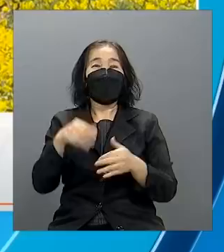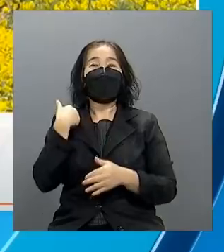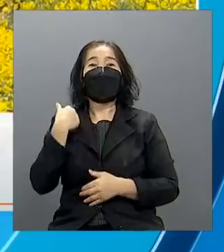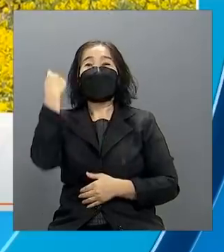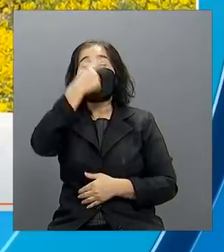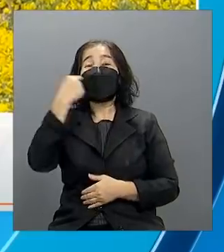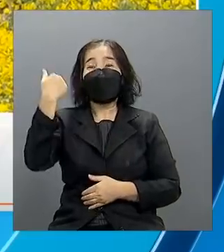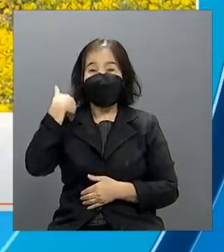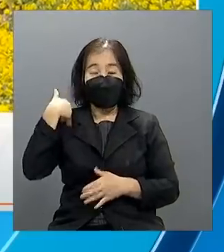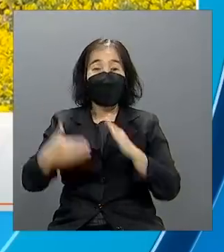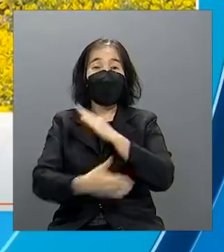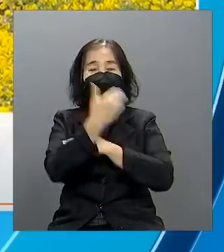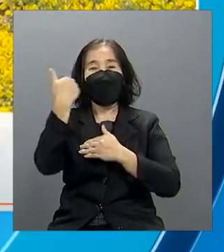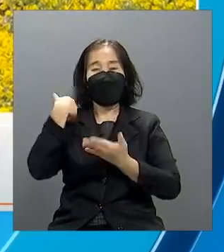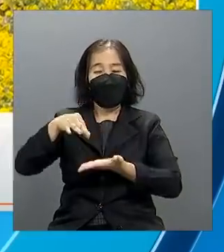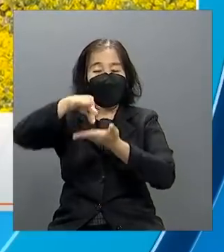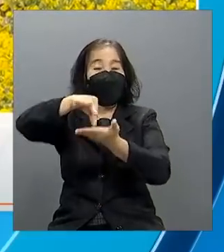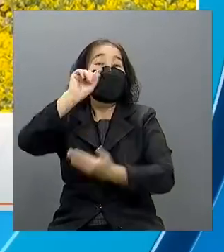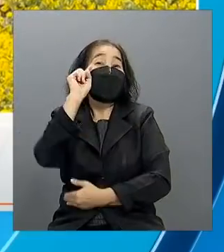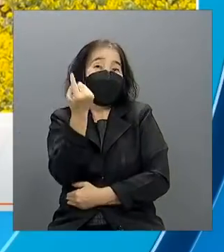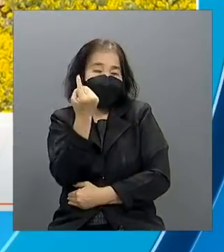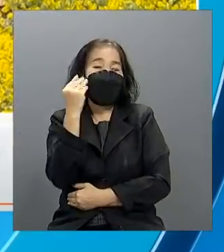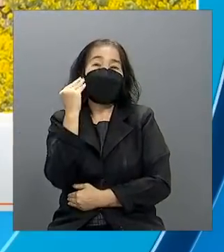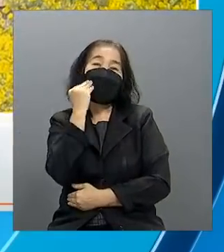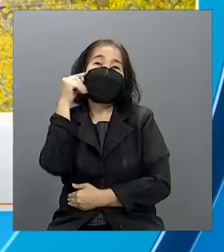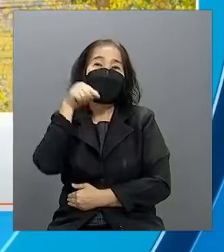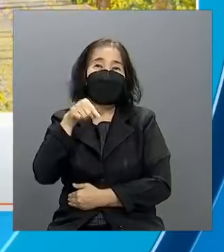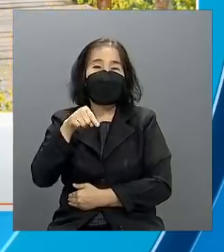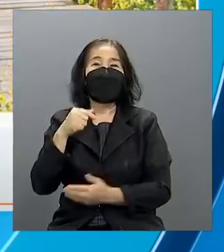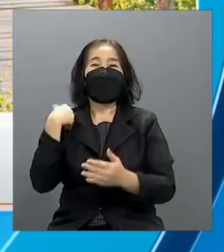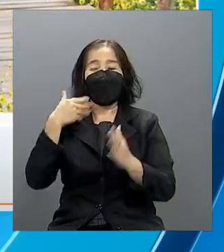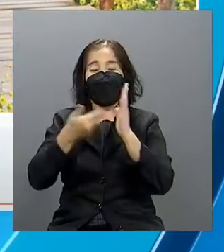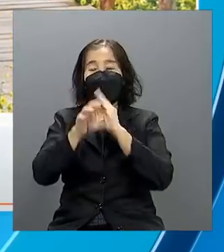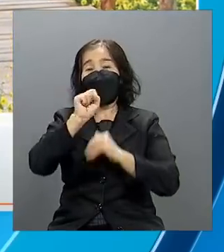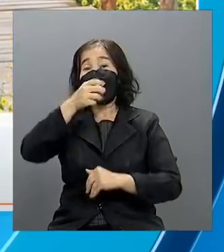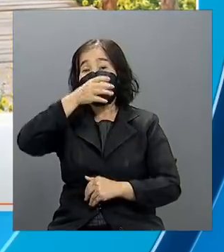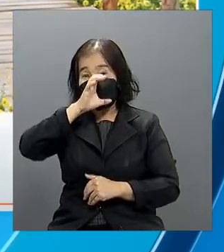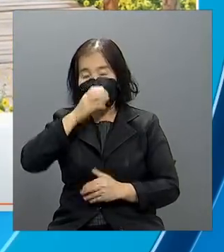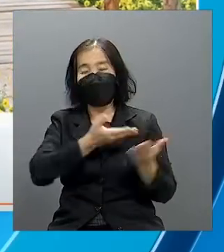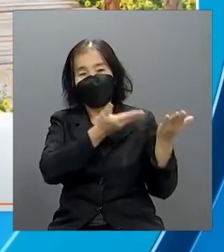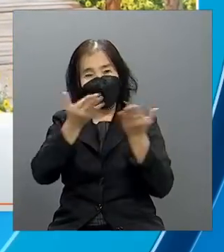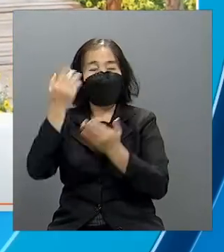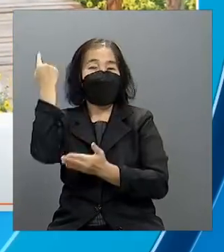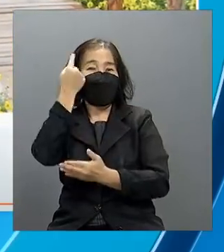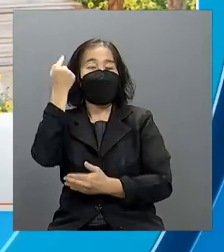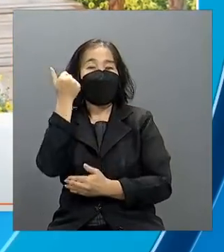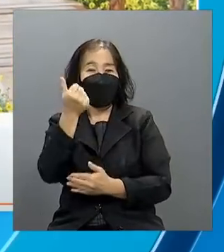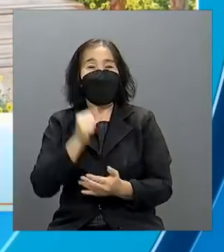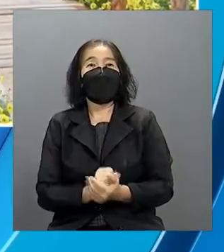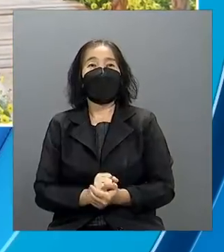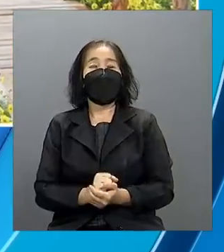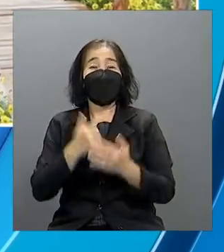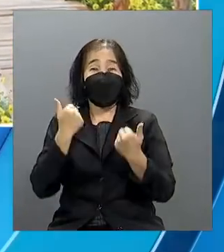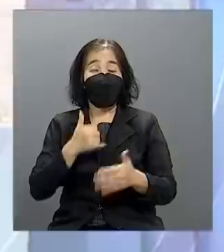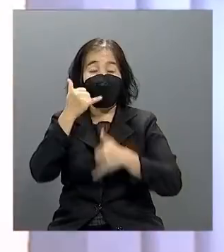เช็คอินแห่งใหม่บ้านทับทิมสยาม05ที่จังหวัดสระแก้วไปกันได้เลยนะคะคุณผู้ชมน่าท่องเที่ยวนะเดี๋ยวนี้ต้องบอกว่าการท่องเที่ย